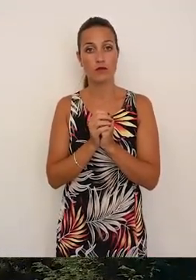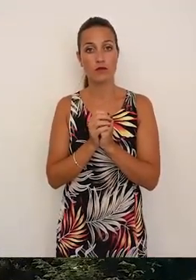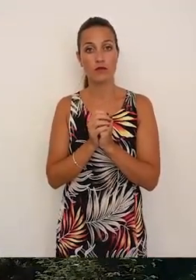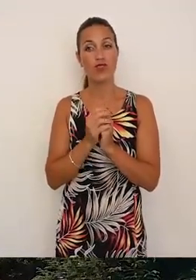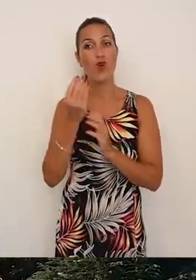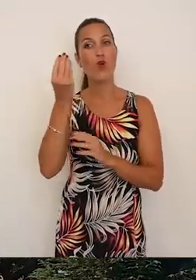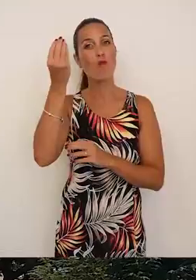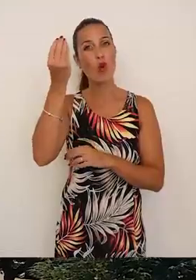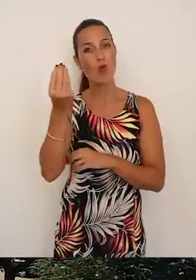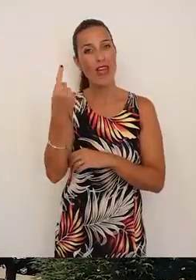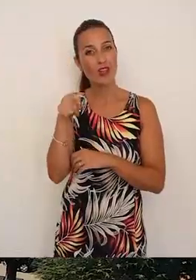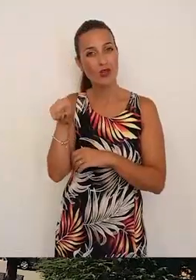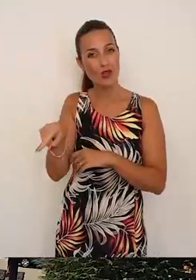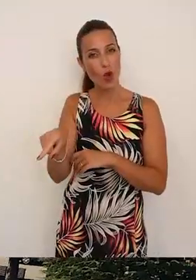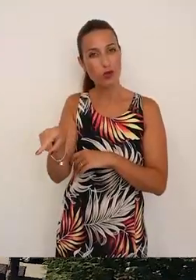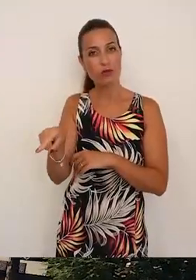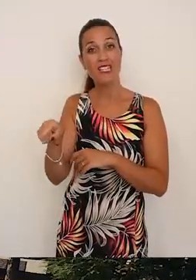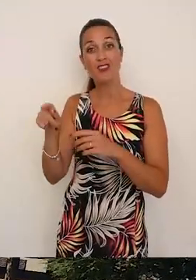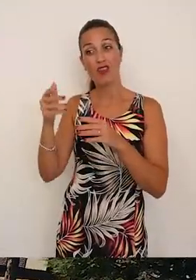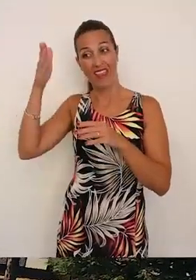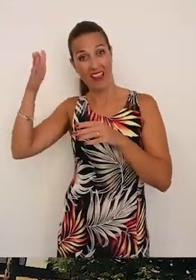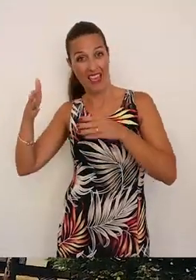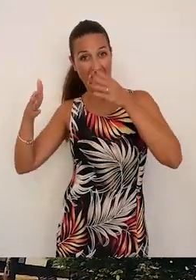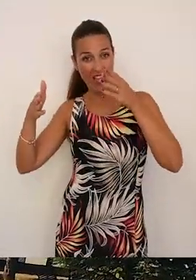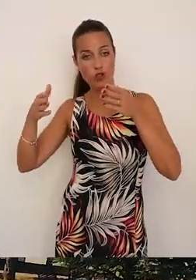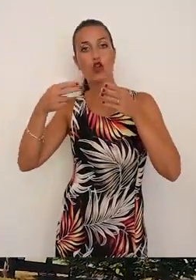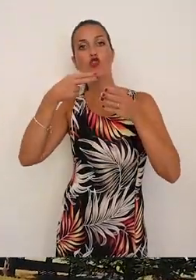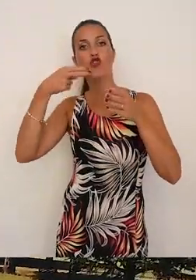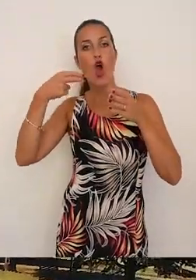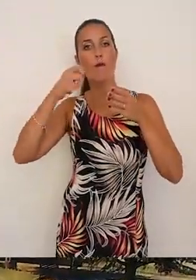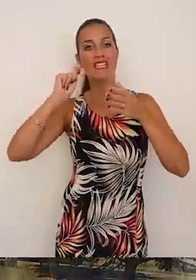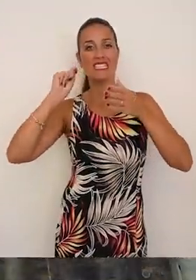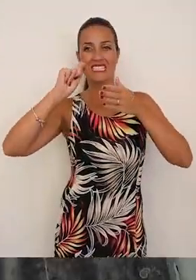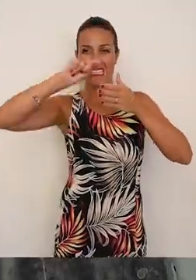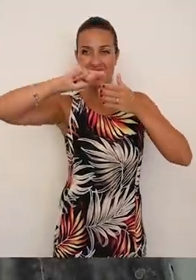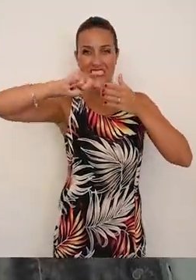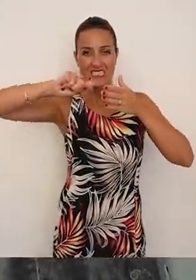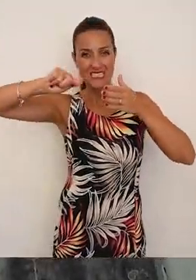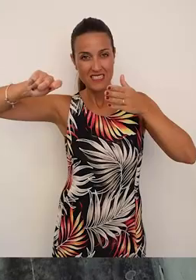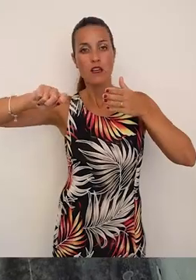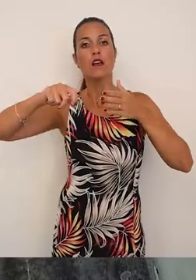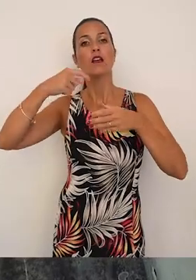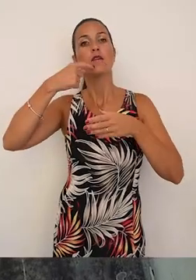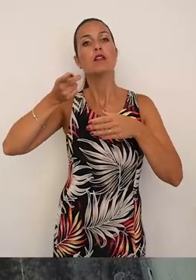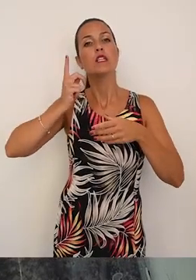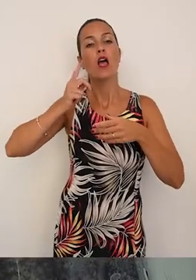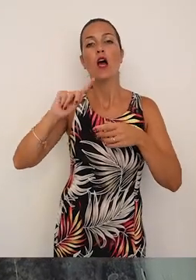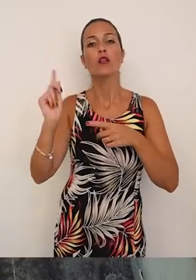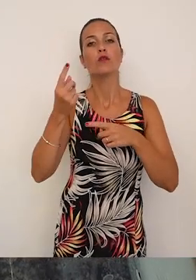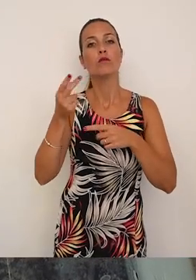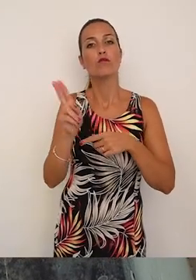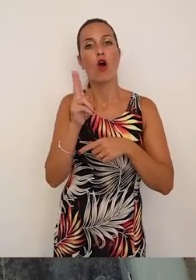Il monumento lapideo riporta ai lati i nomi scolpiti dai militari di Cursi, caduti nelle grandi guerre, a memoria delle